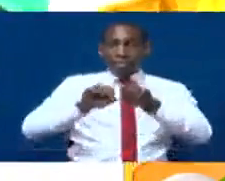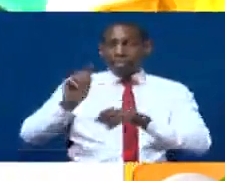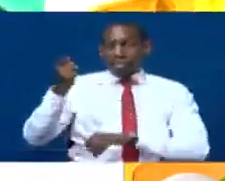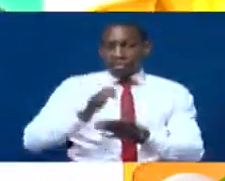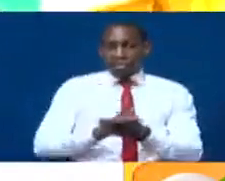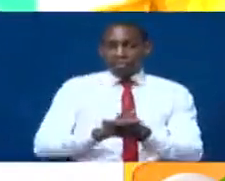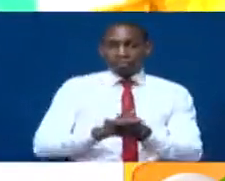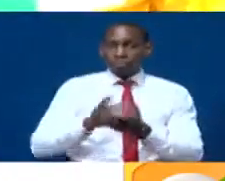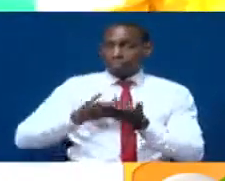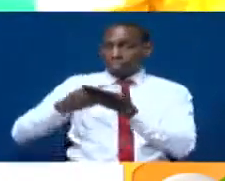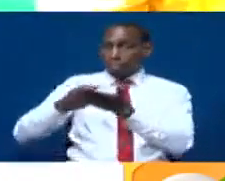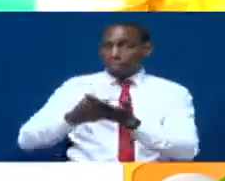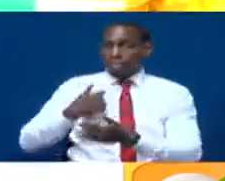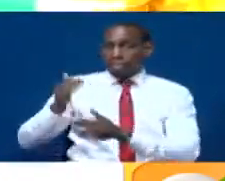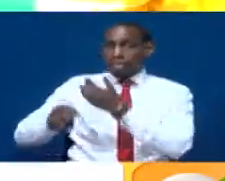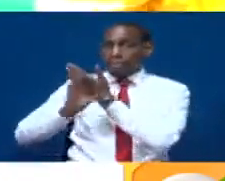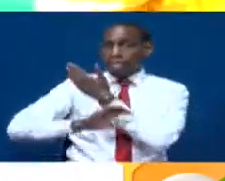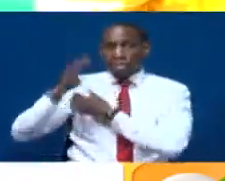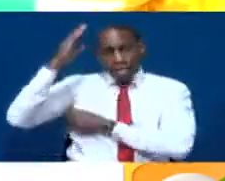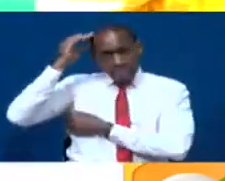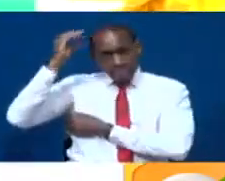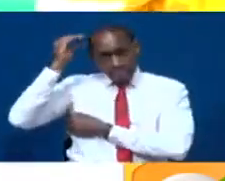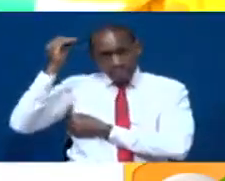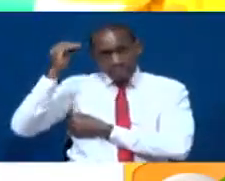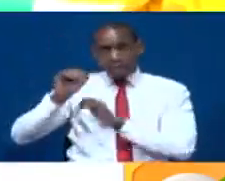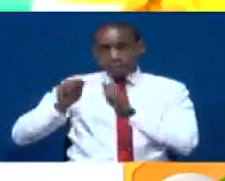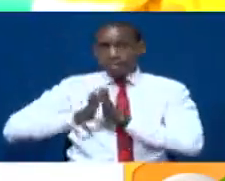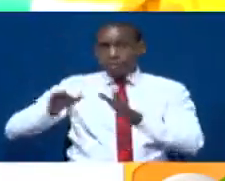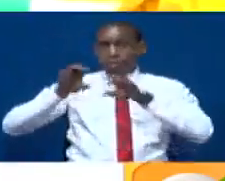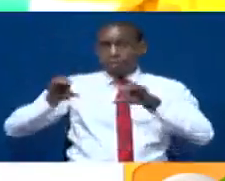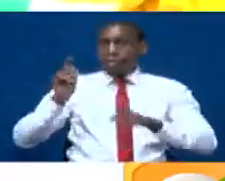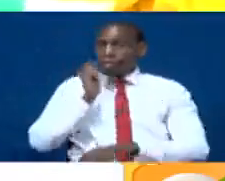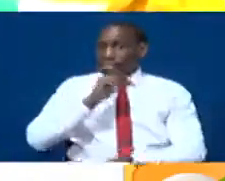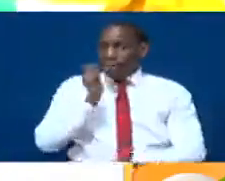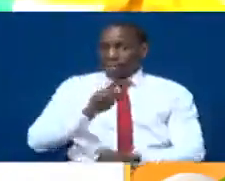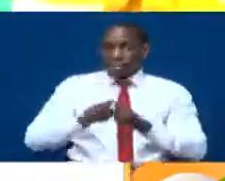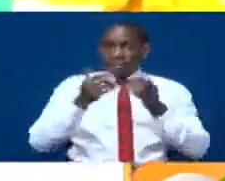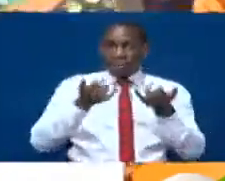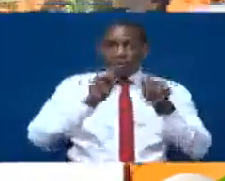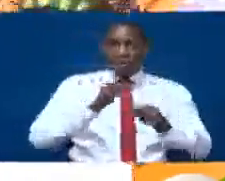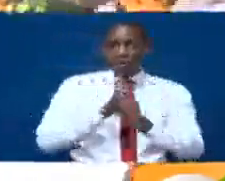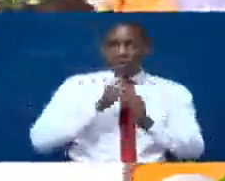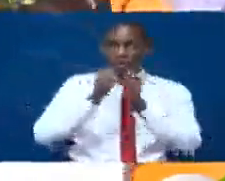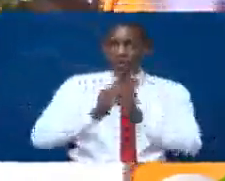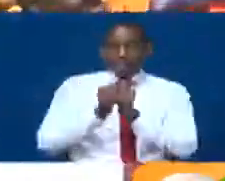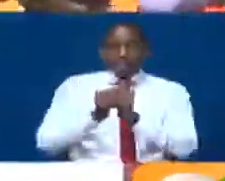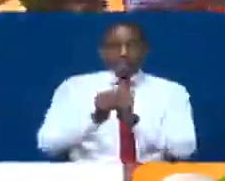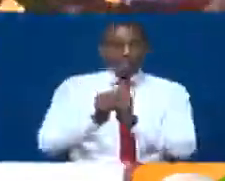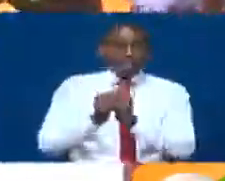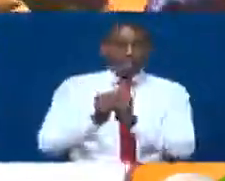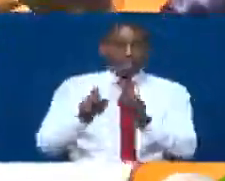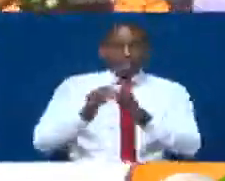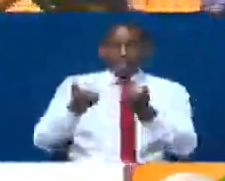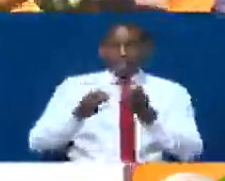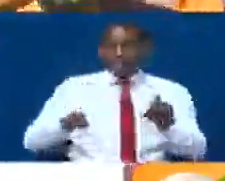tutakuwa na mazungumzo na nchi jirani ya Somalia, tufungue soko ya Miraa ndio tuweze kufanya kazi vile natakikana.